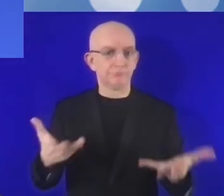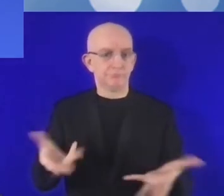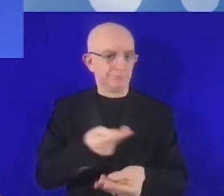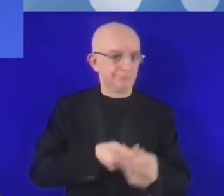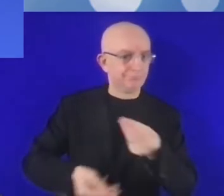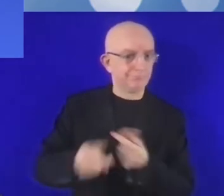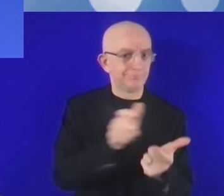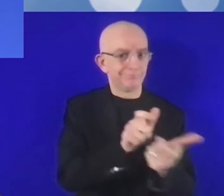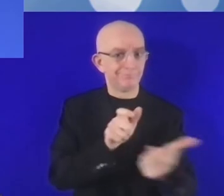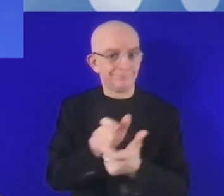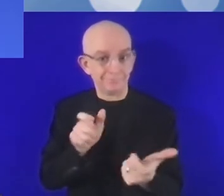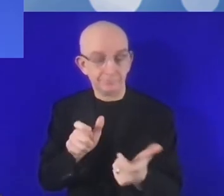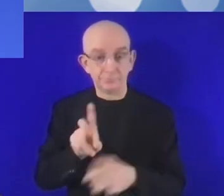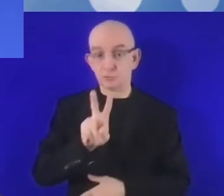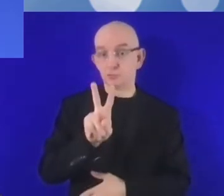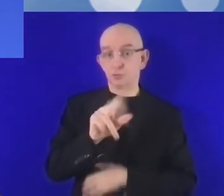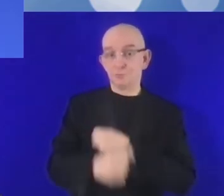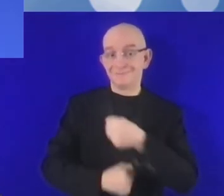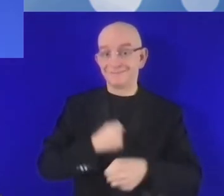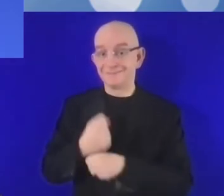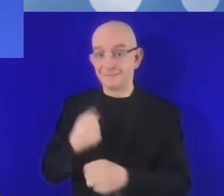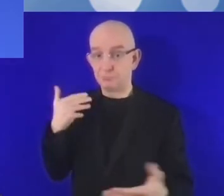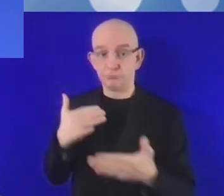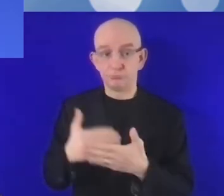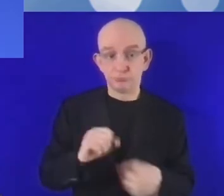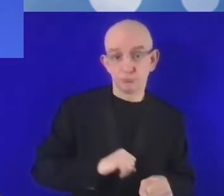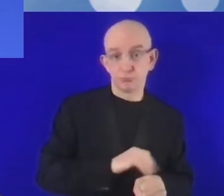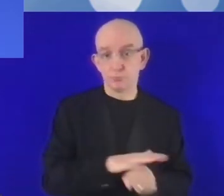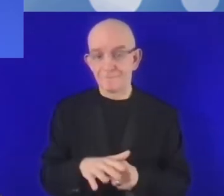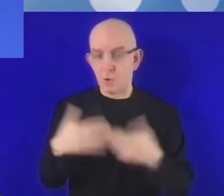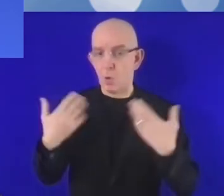aucune démarche administrative ne serait possible. Et on n'aurait même pas pu non plus travailler.